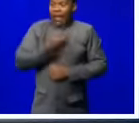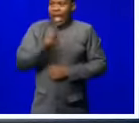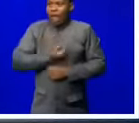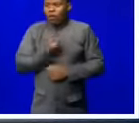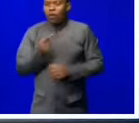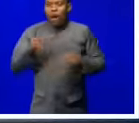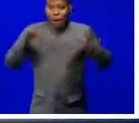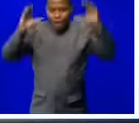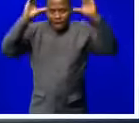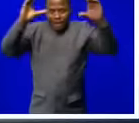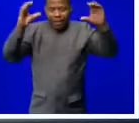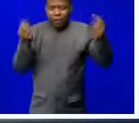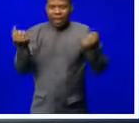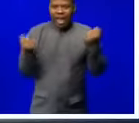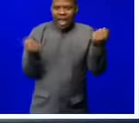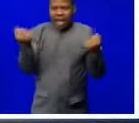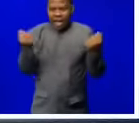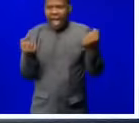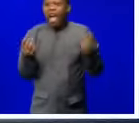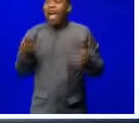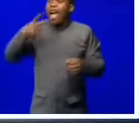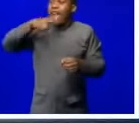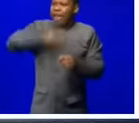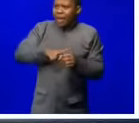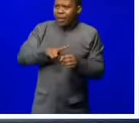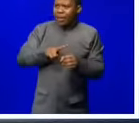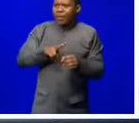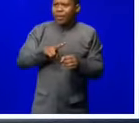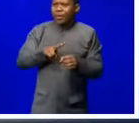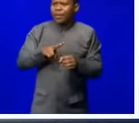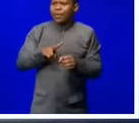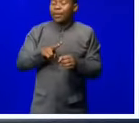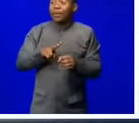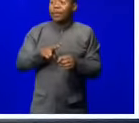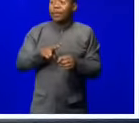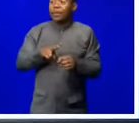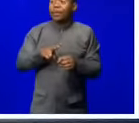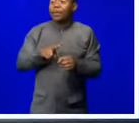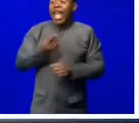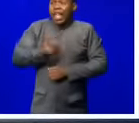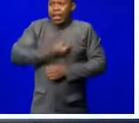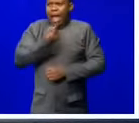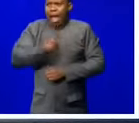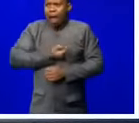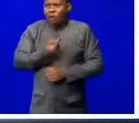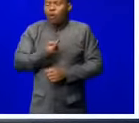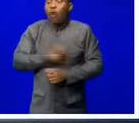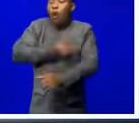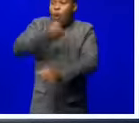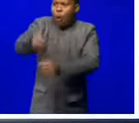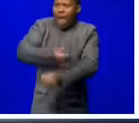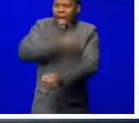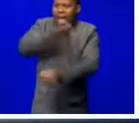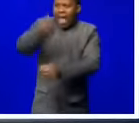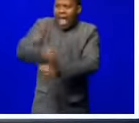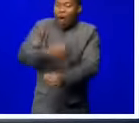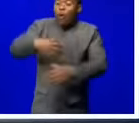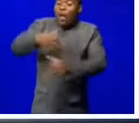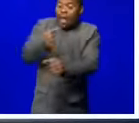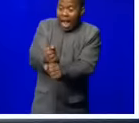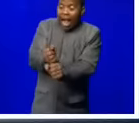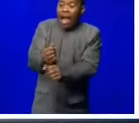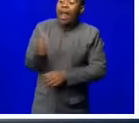ungumshayeli webhasi kanti futhi ngaleli langa lalesigameko bekasemsebentini. Uchazile